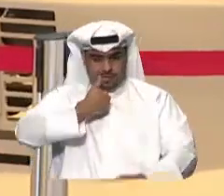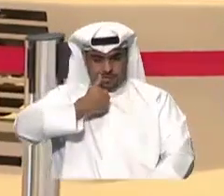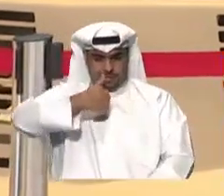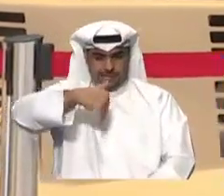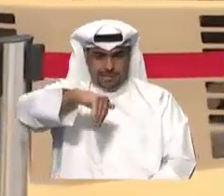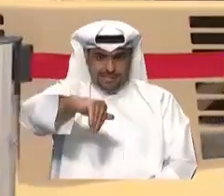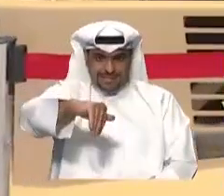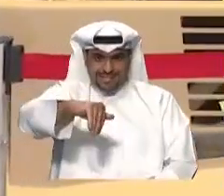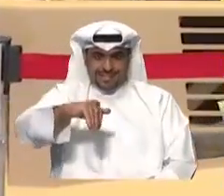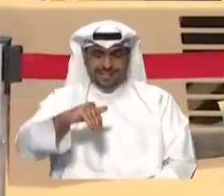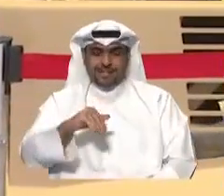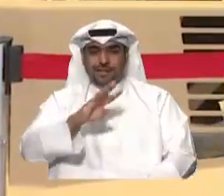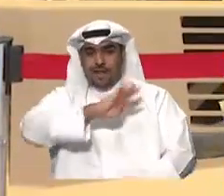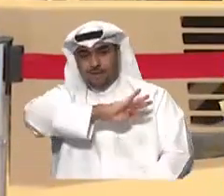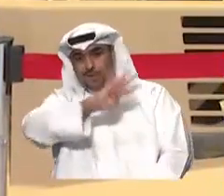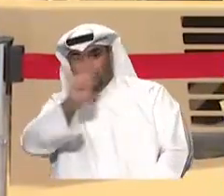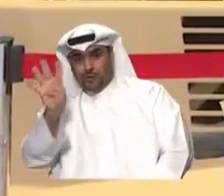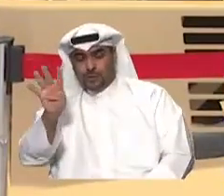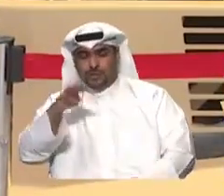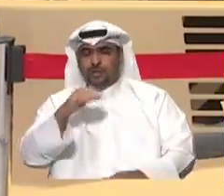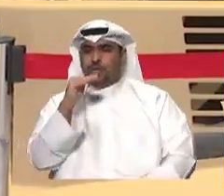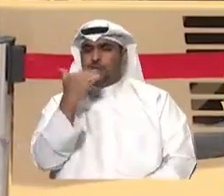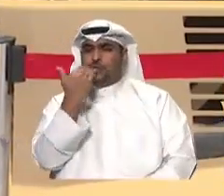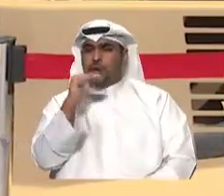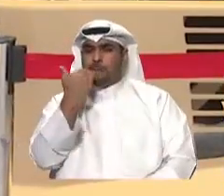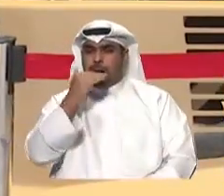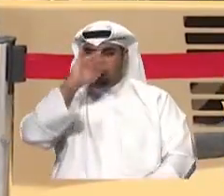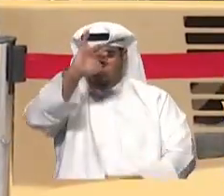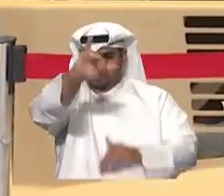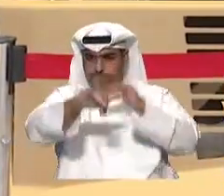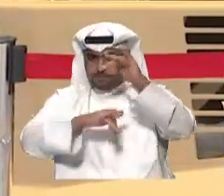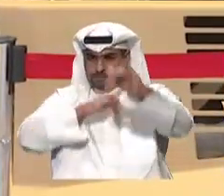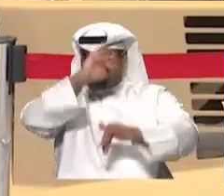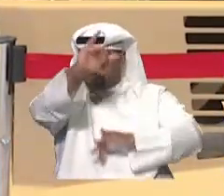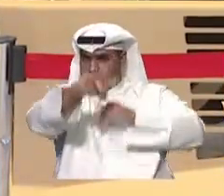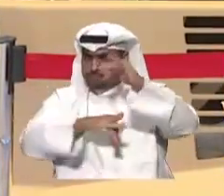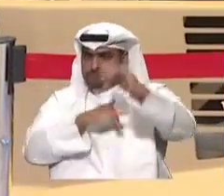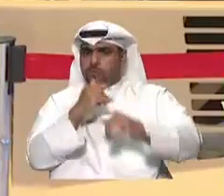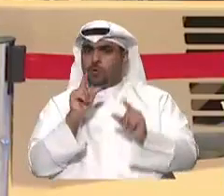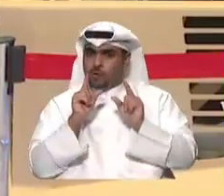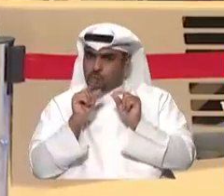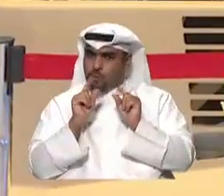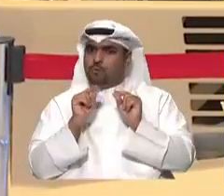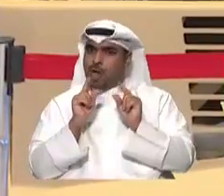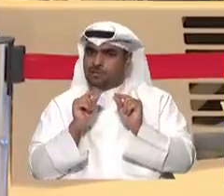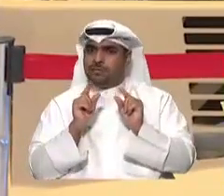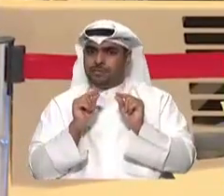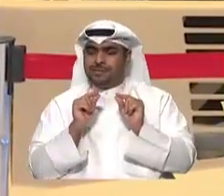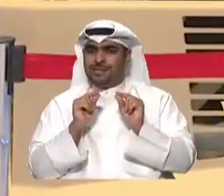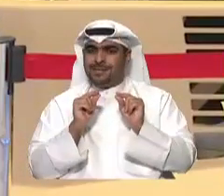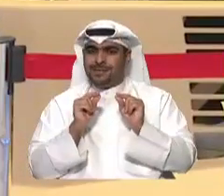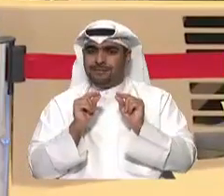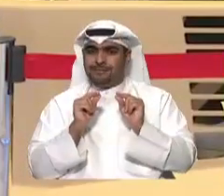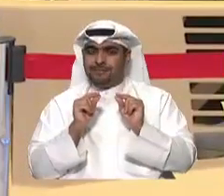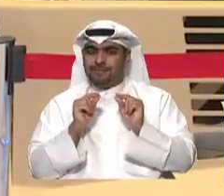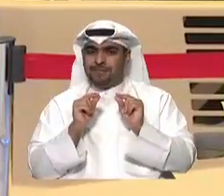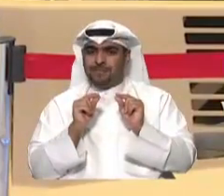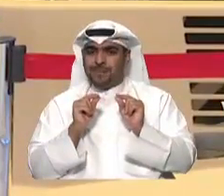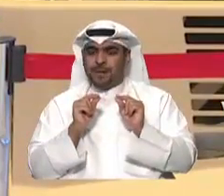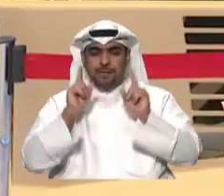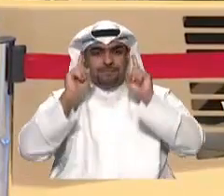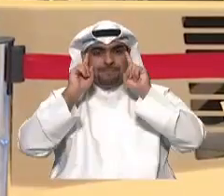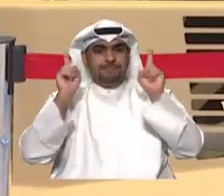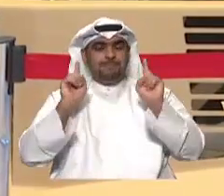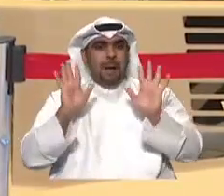وتجربة نقدر نستفيد منها ونطلع منها بالنتائج، أن حصدنا ما كنا